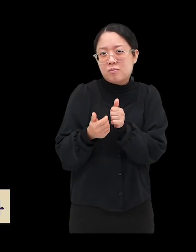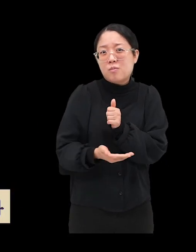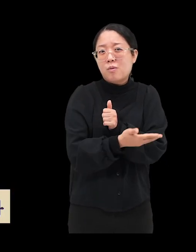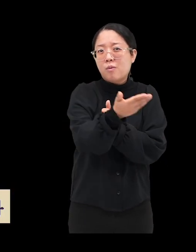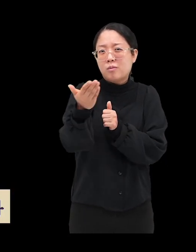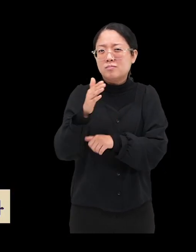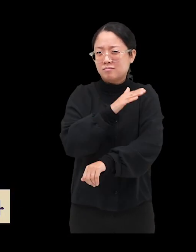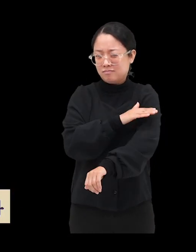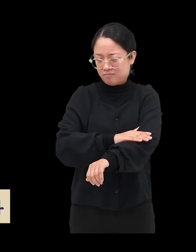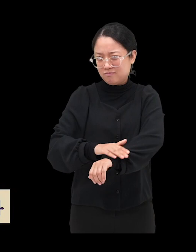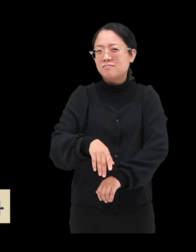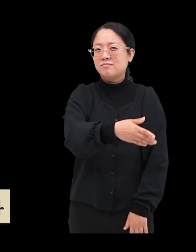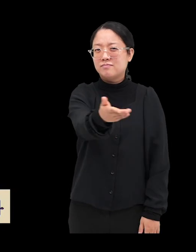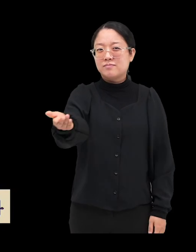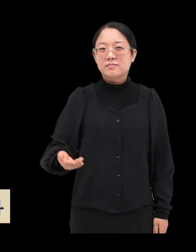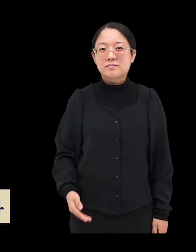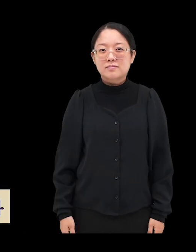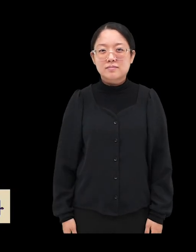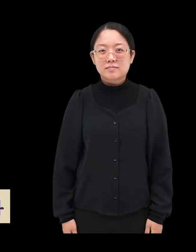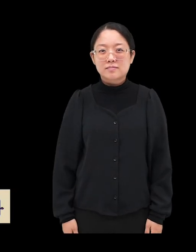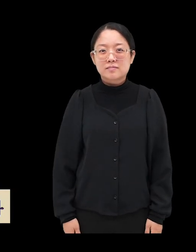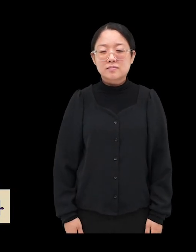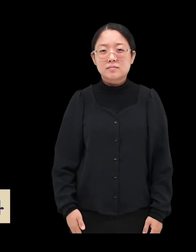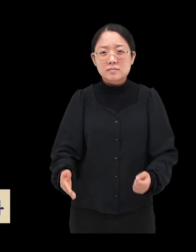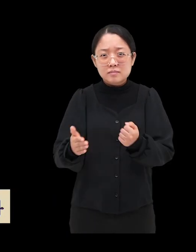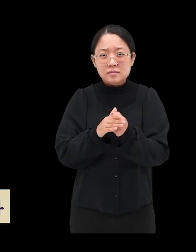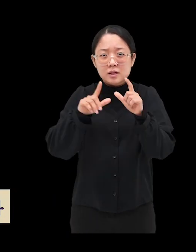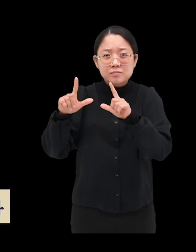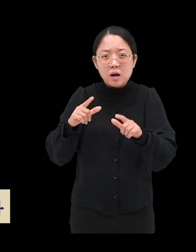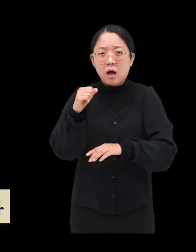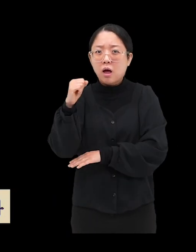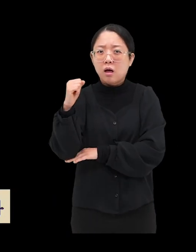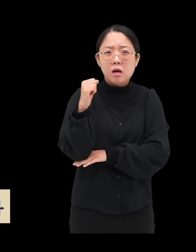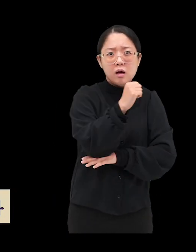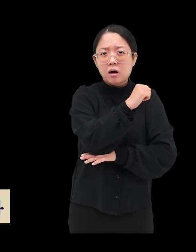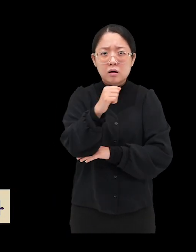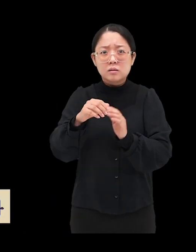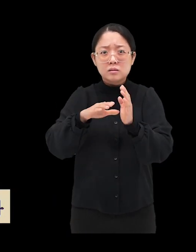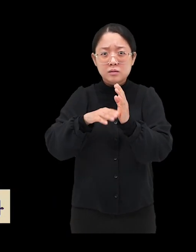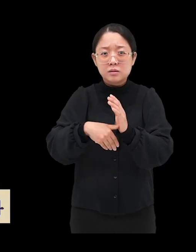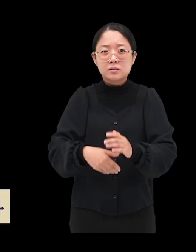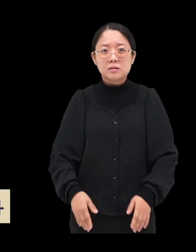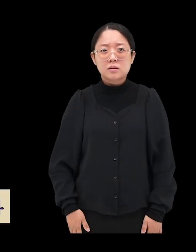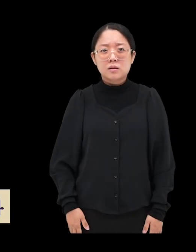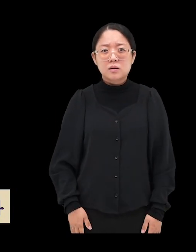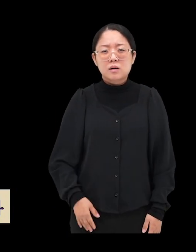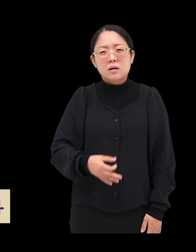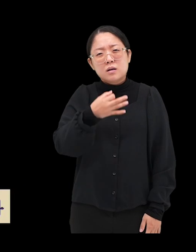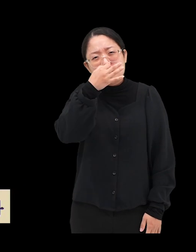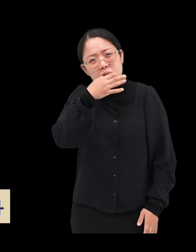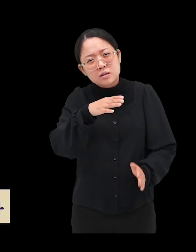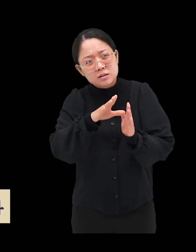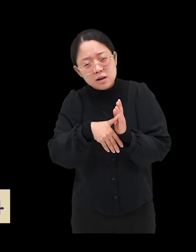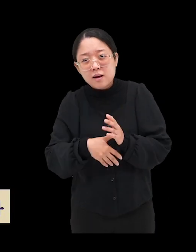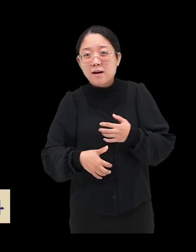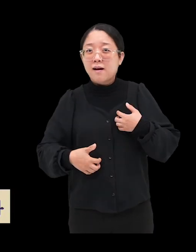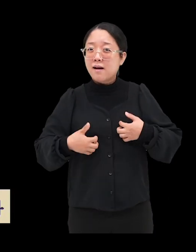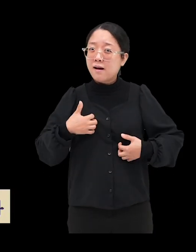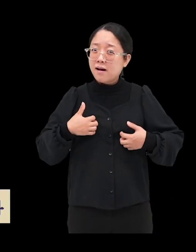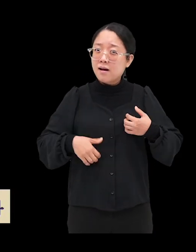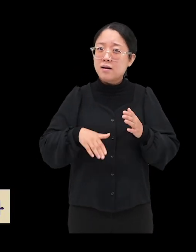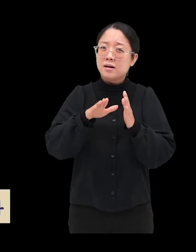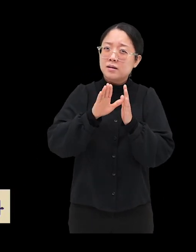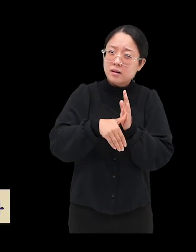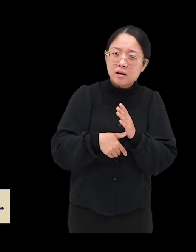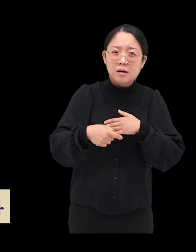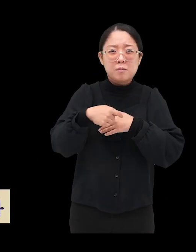해도 여러분들 아주 잘하고 계시는 거예요. 그래서 좀 삶이 좀 흔들릴 때, 또 여러분 힘든 일이 있을 때, 또 즐거운 일이